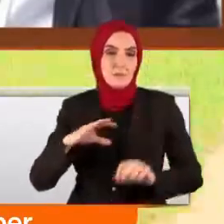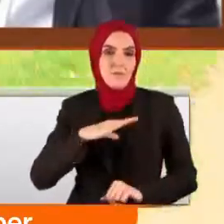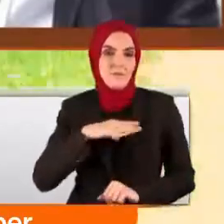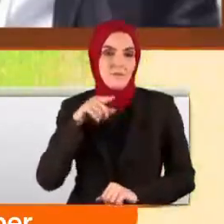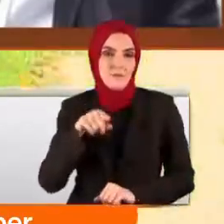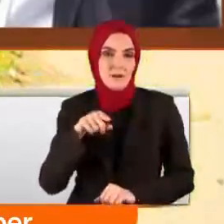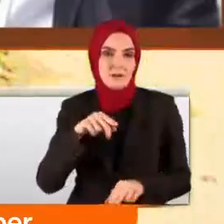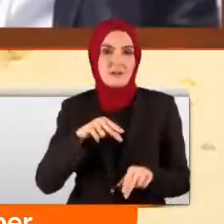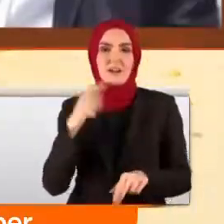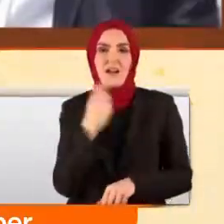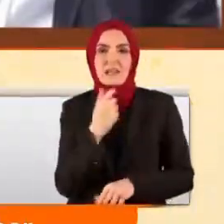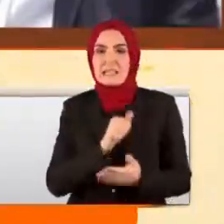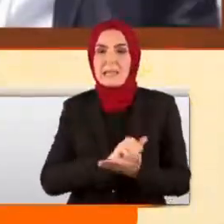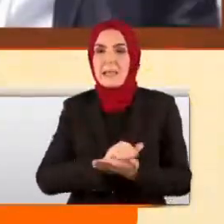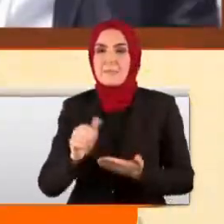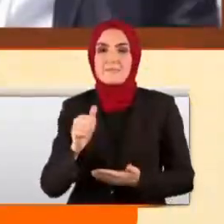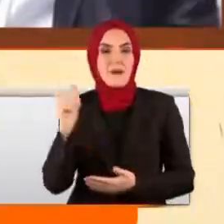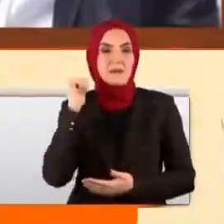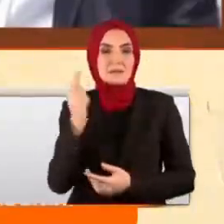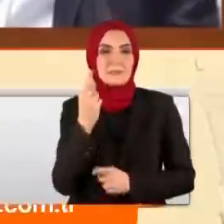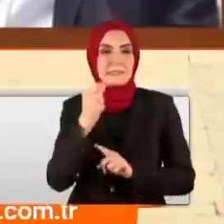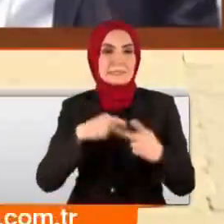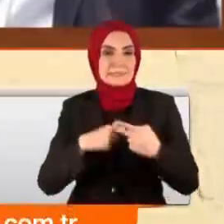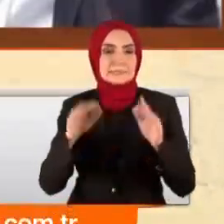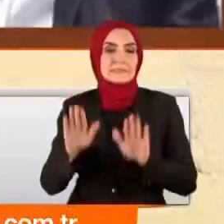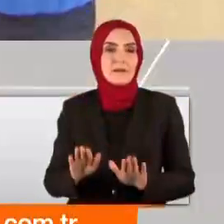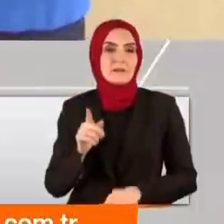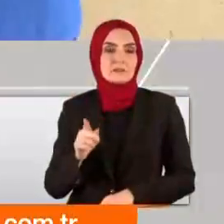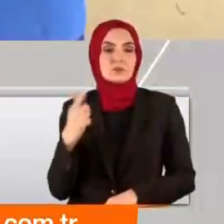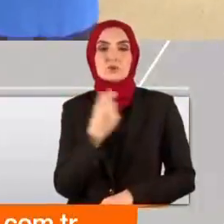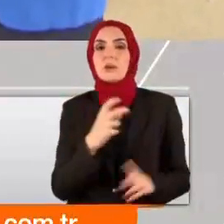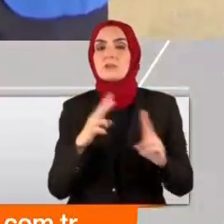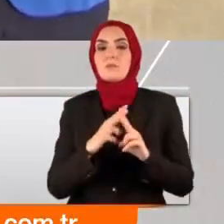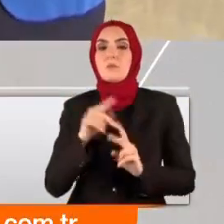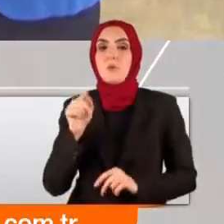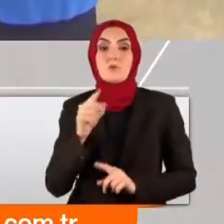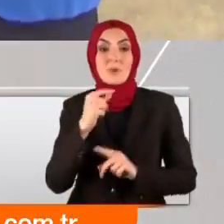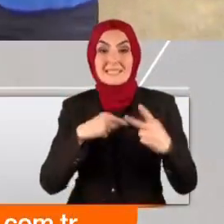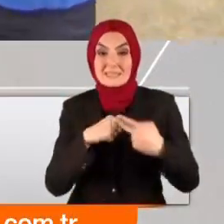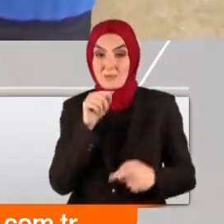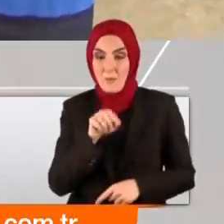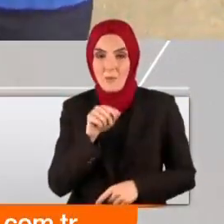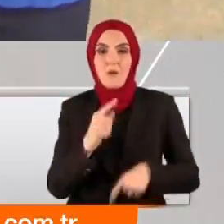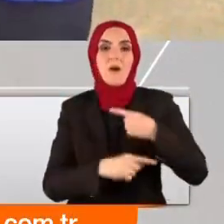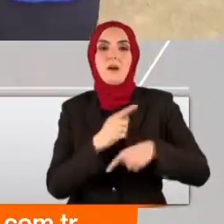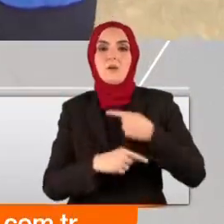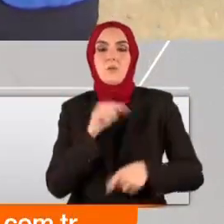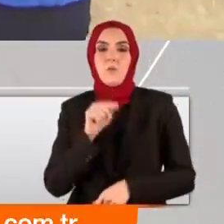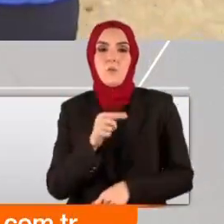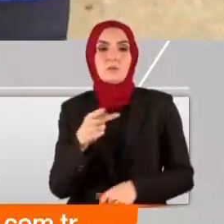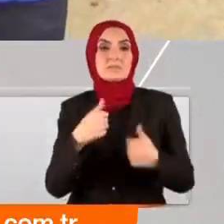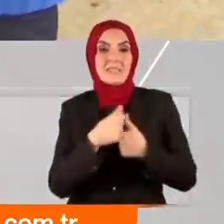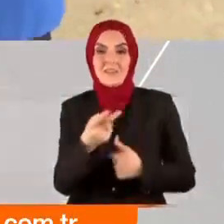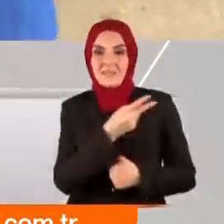bir iz bırakır. İşte cinayet polisi de o izin peşinde. Çiftin yakınlarının ifadesine başvuruldu. Şimdi